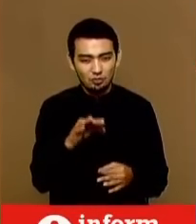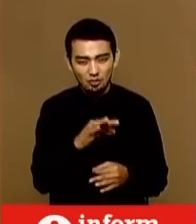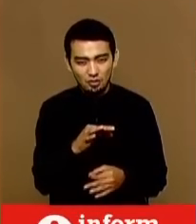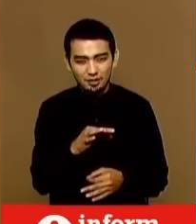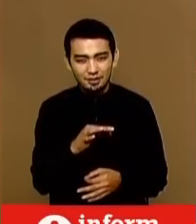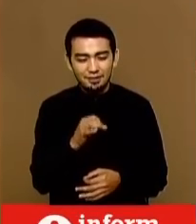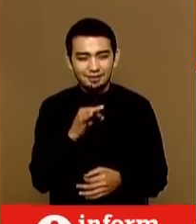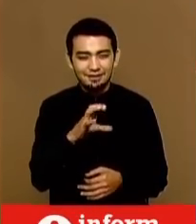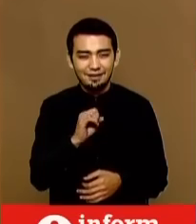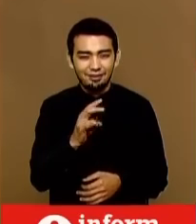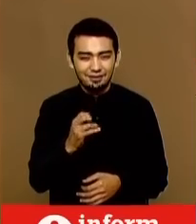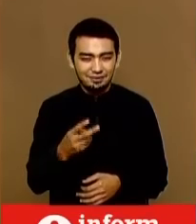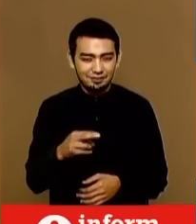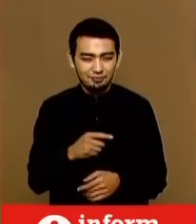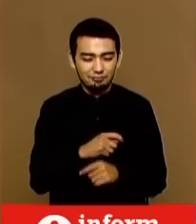шарасына санкция берді.